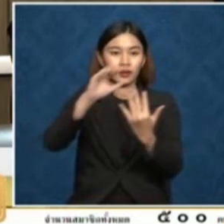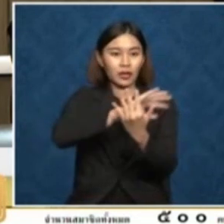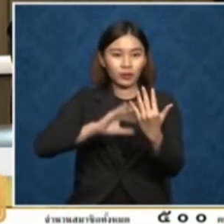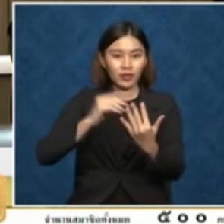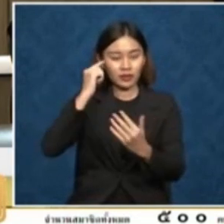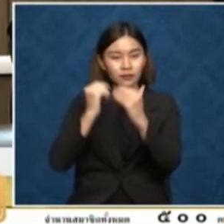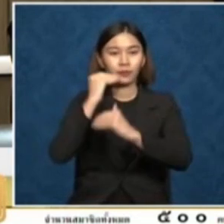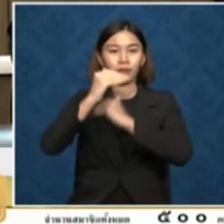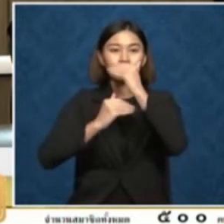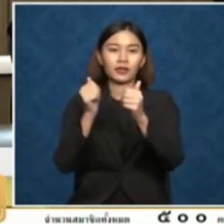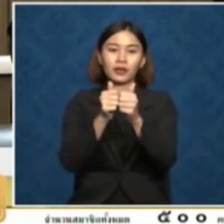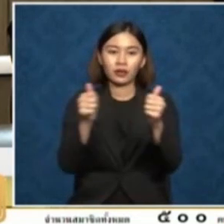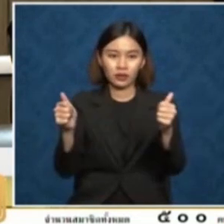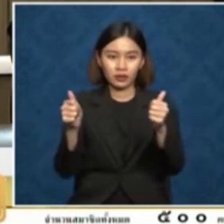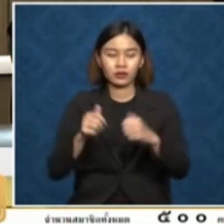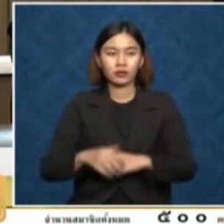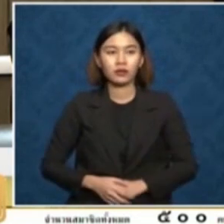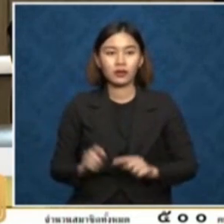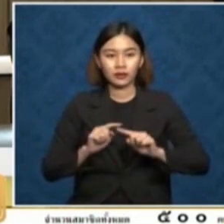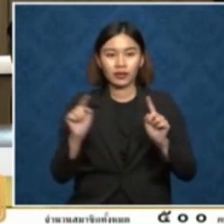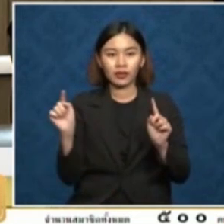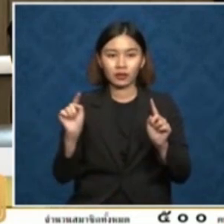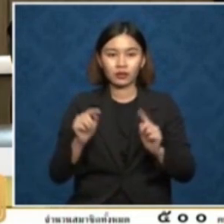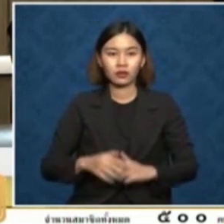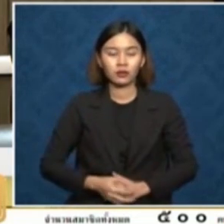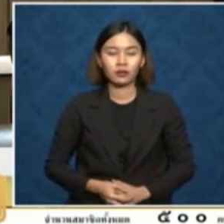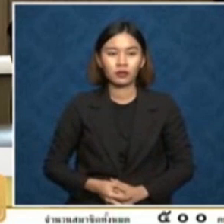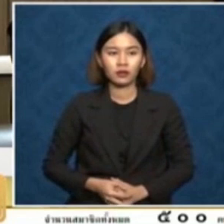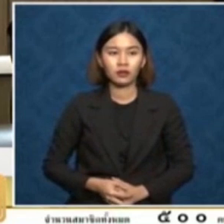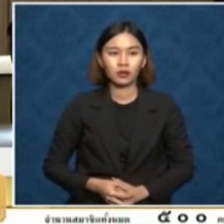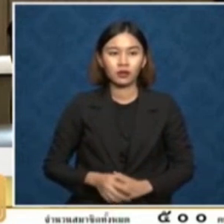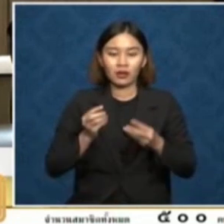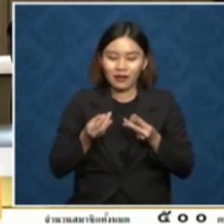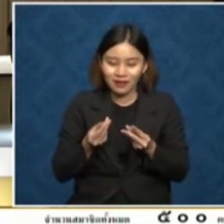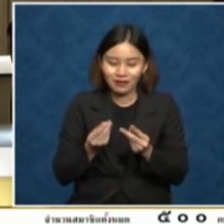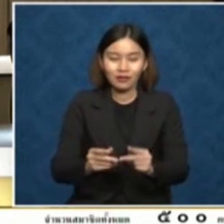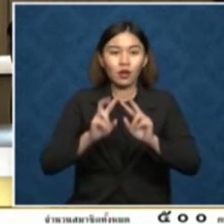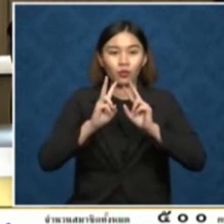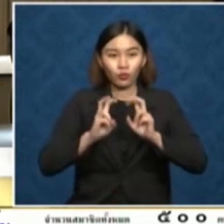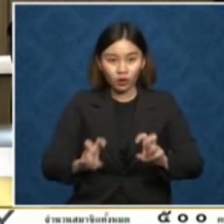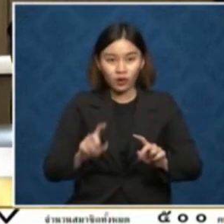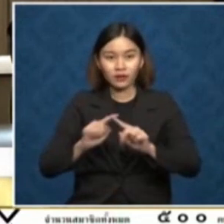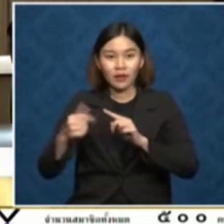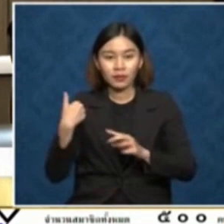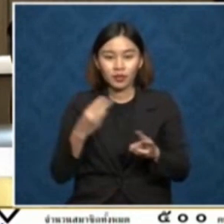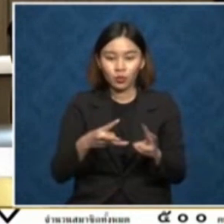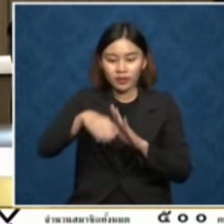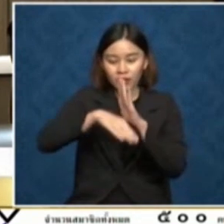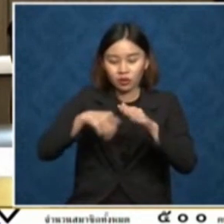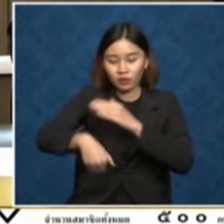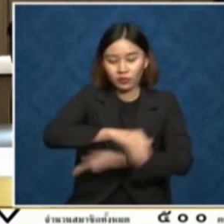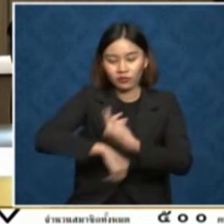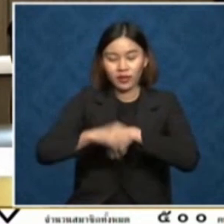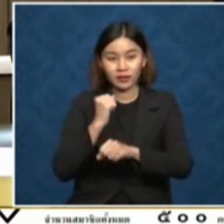ขึ้นแล้วในร่างของพรบสมรสเท่าเทียมนั้นแนวทางการยกระดับความเป็นบุคคลที่มีความเท่าเทีย